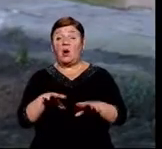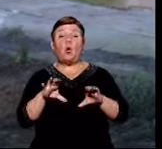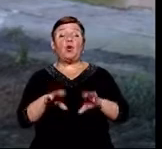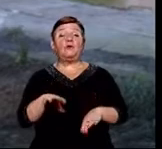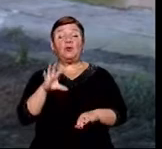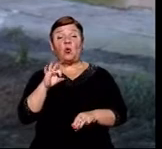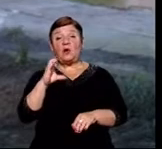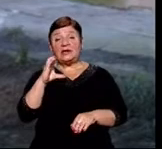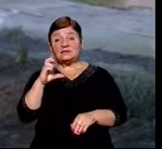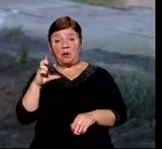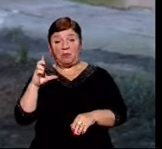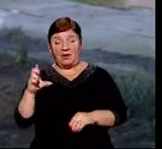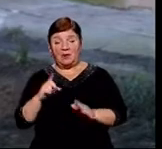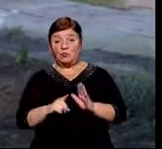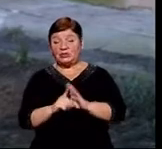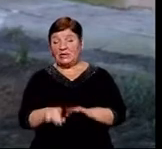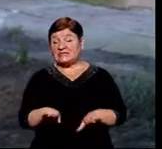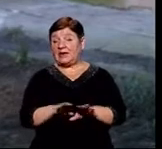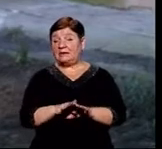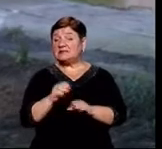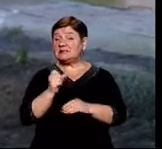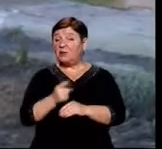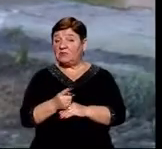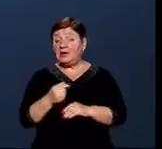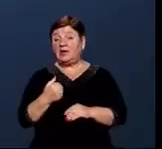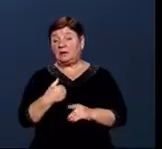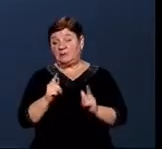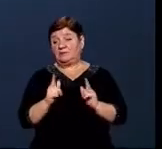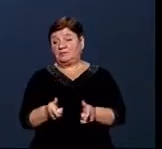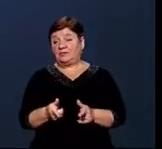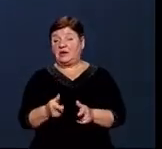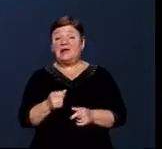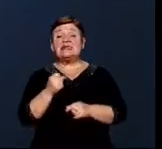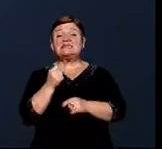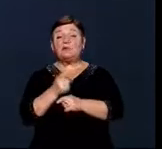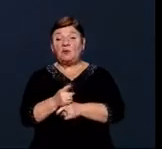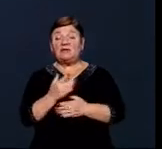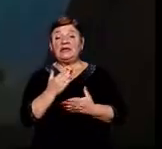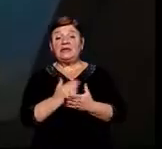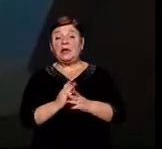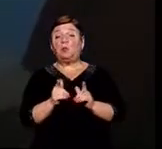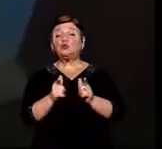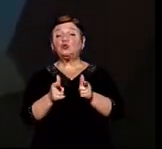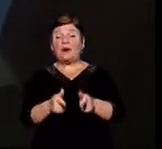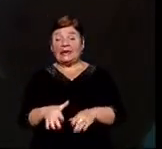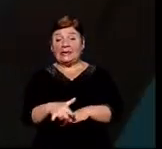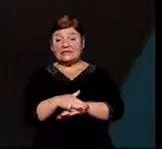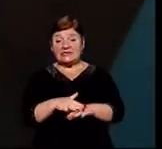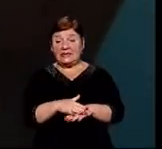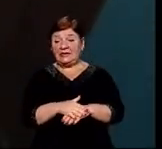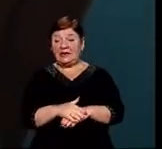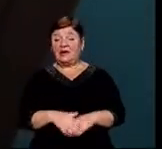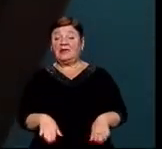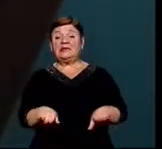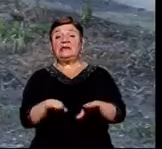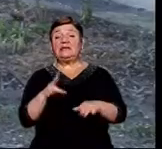звертаються із таким замовленням, і ми надаємо такі послуги. Замовлення є, поступають від населення.